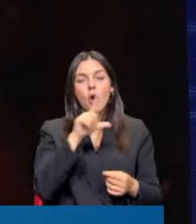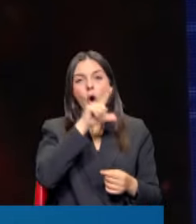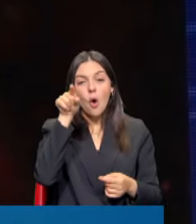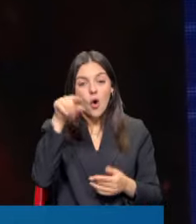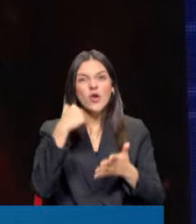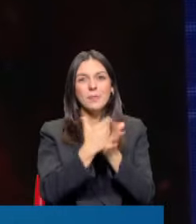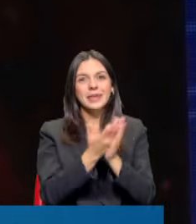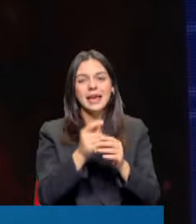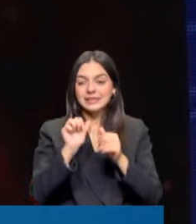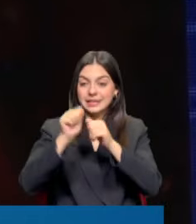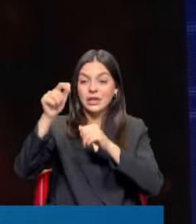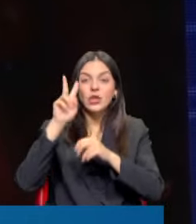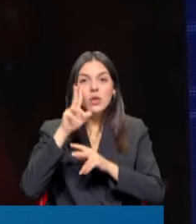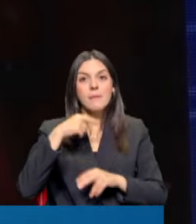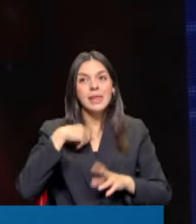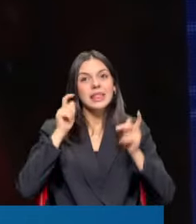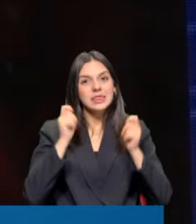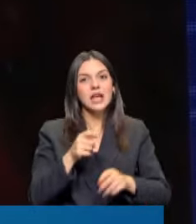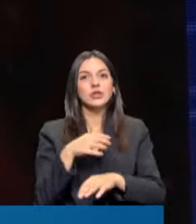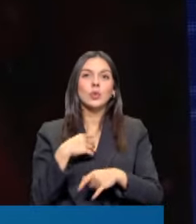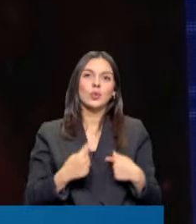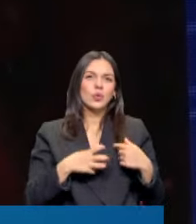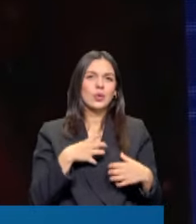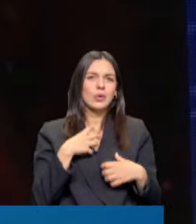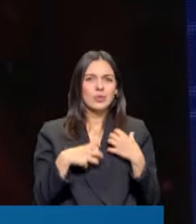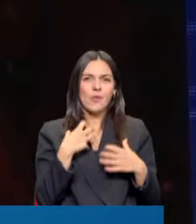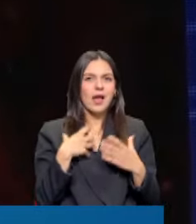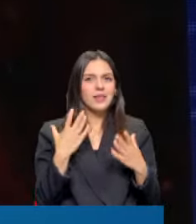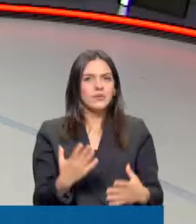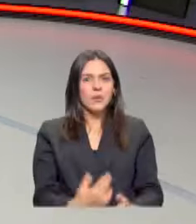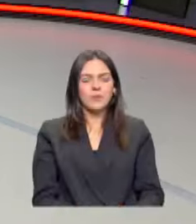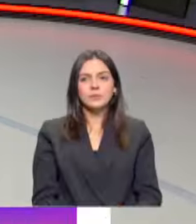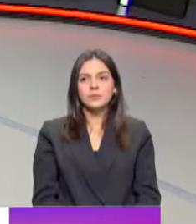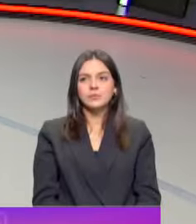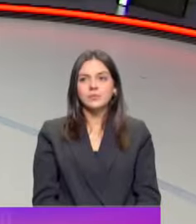mirasını ileriye taşıdığımızı görmek beni gerçekten duygulandırıyor.